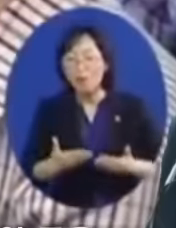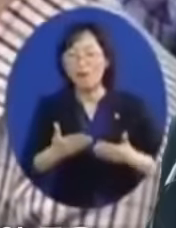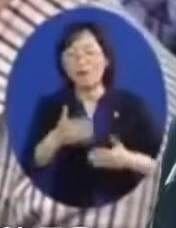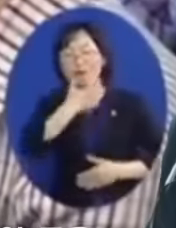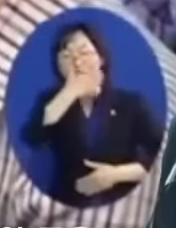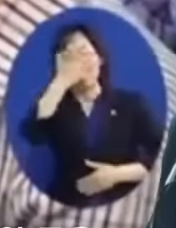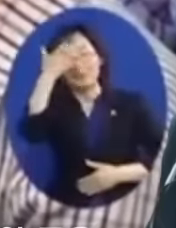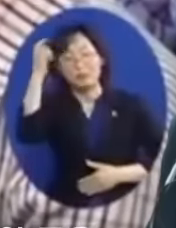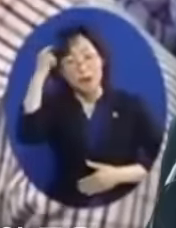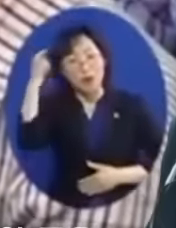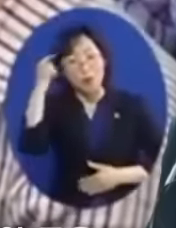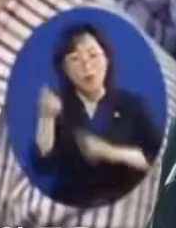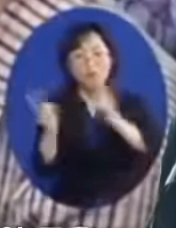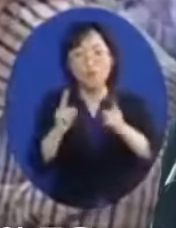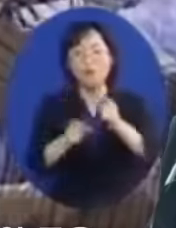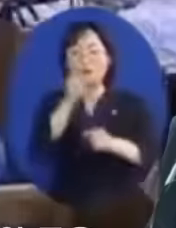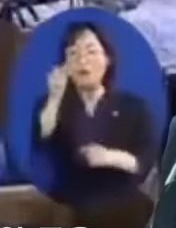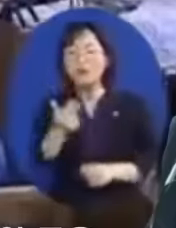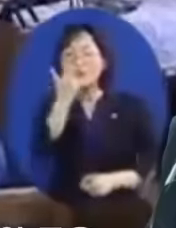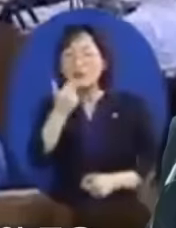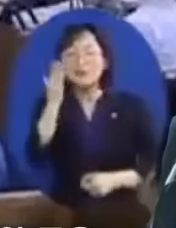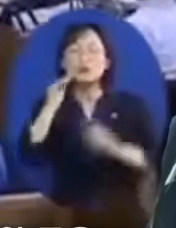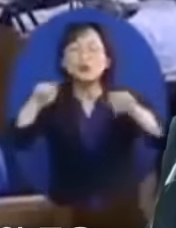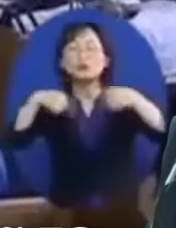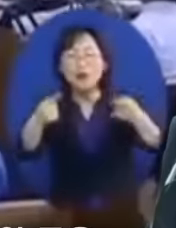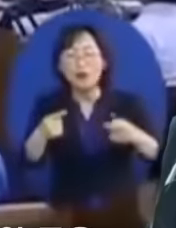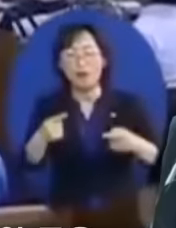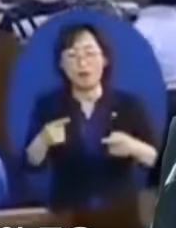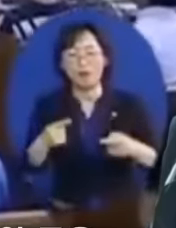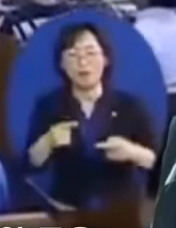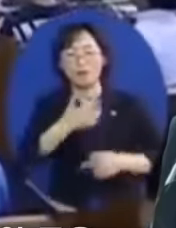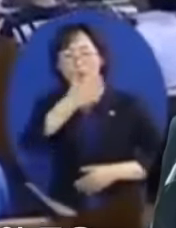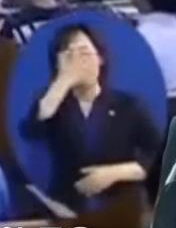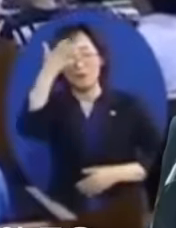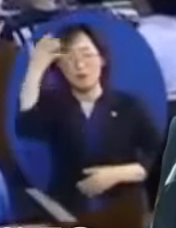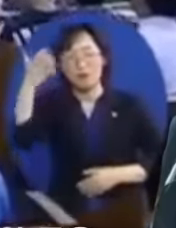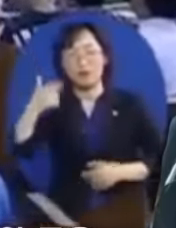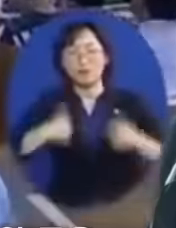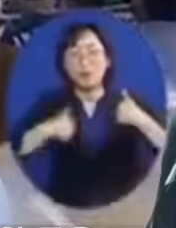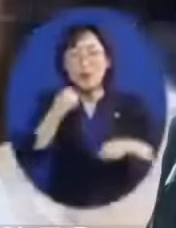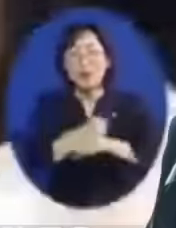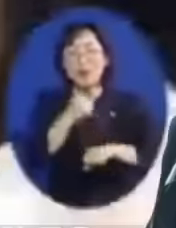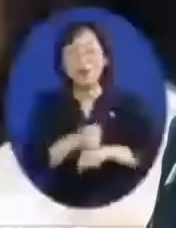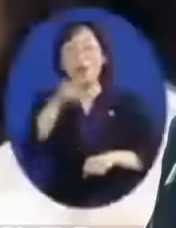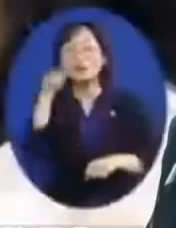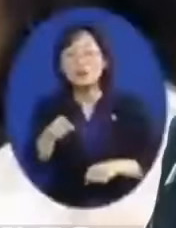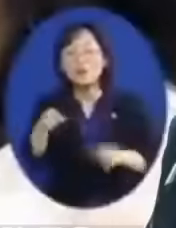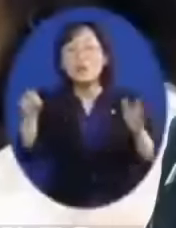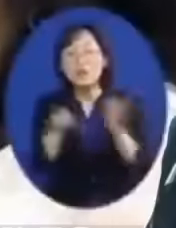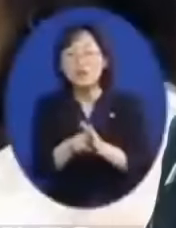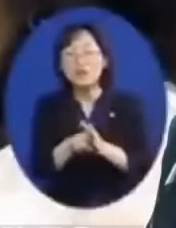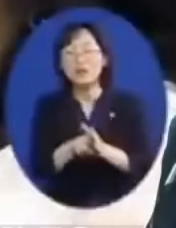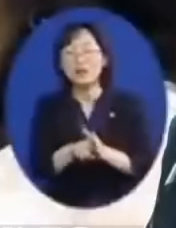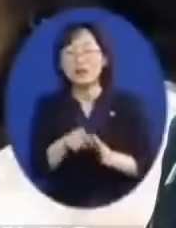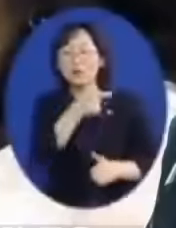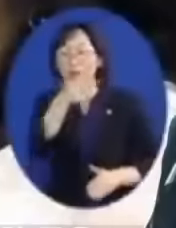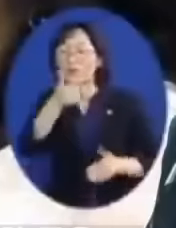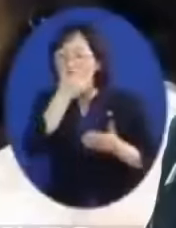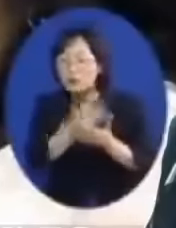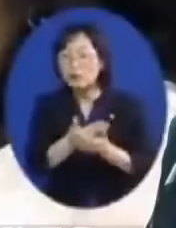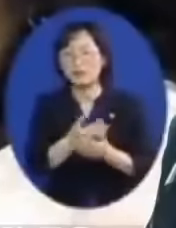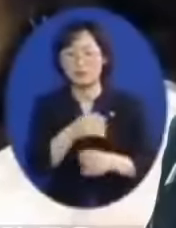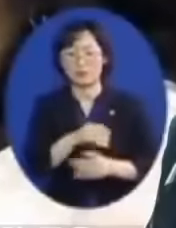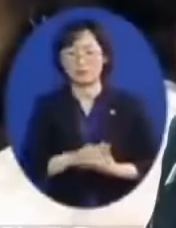상상하고 부활 영생 천국을 얻는 것을 상상하고 꿈을 꾸고 기뻐하고 그를 믿는 것이 굉장히 중요한